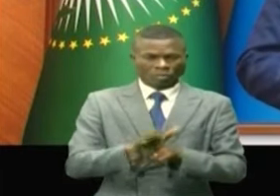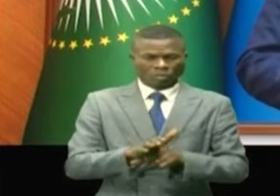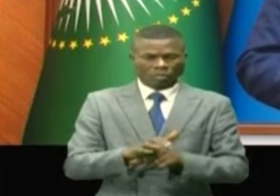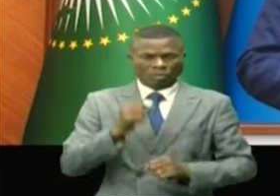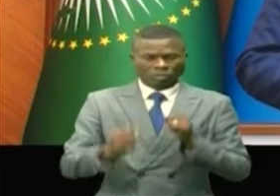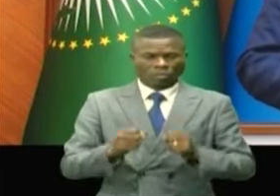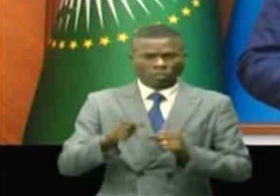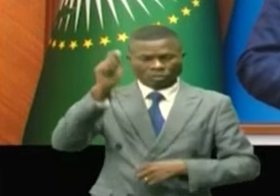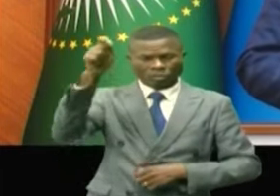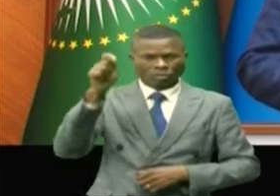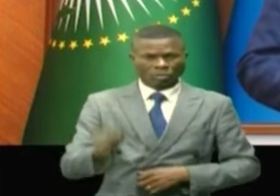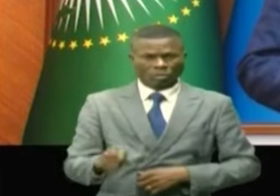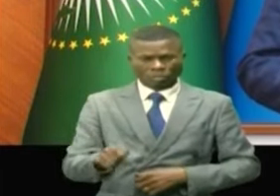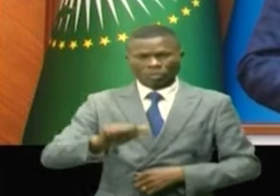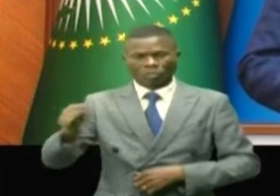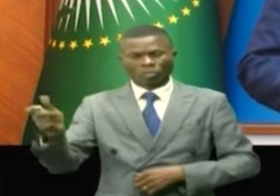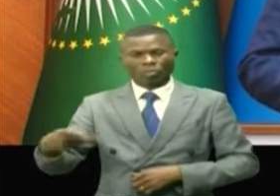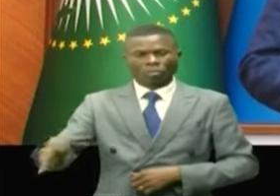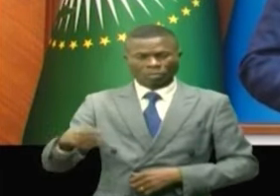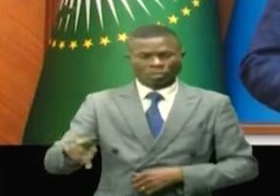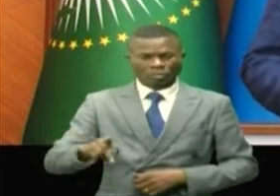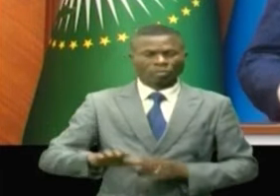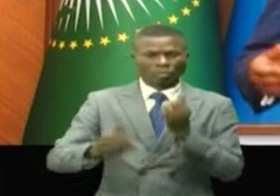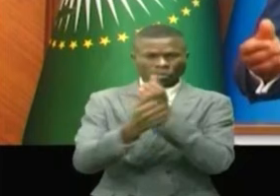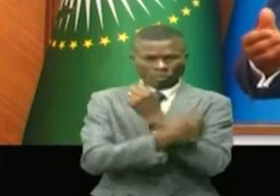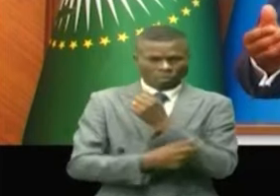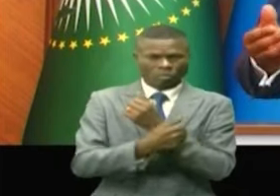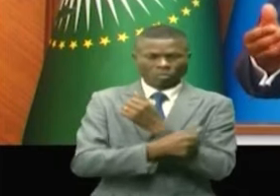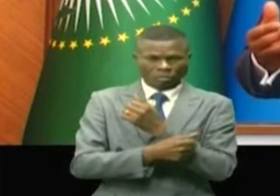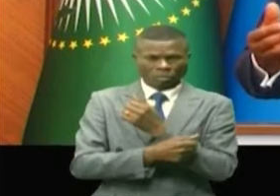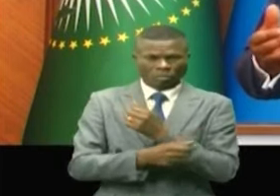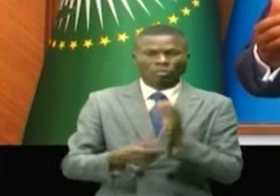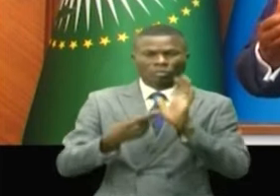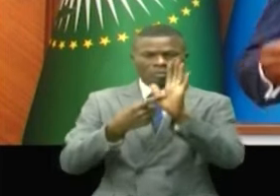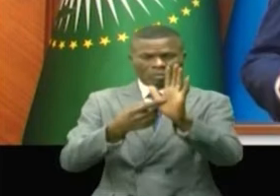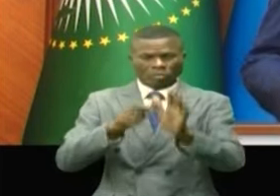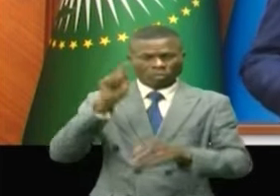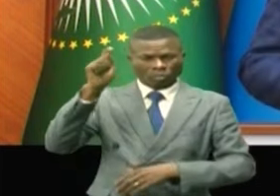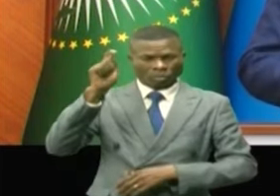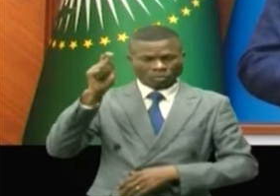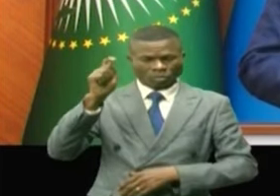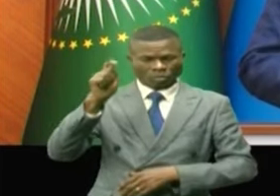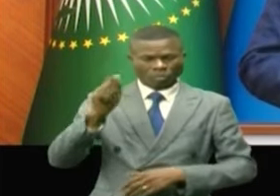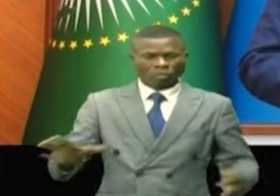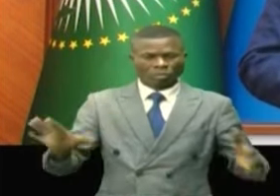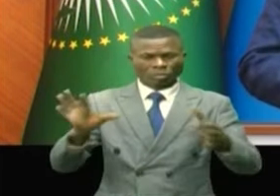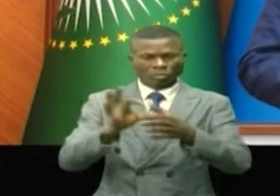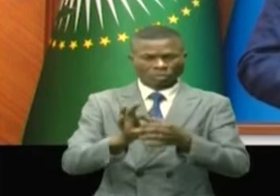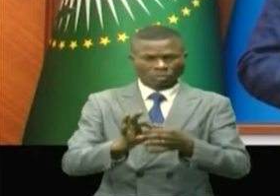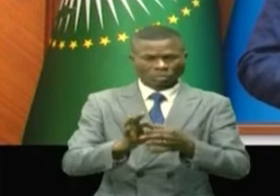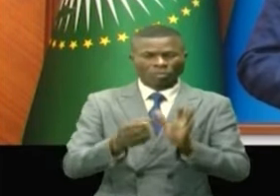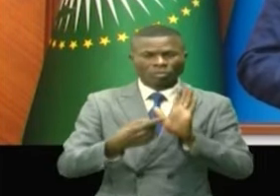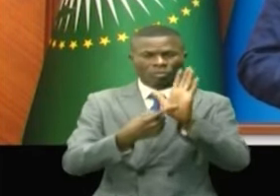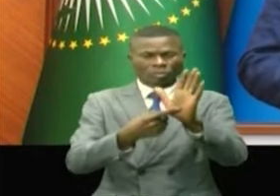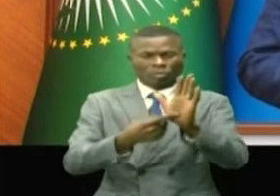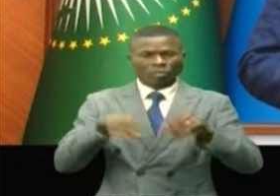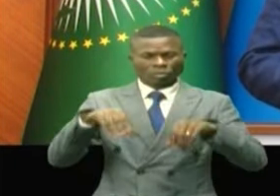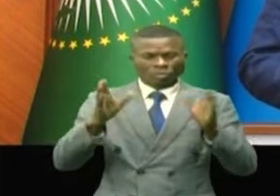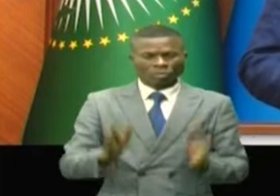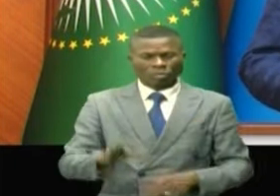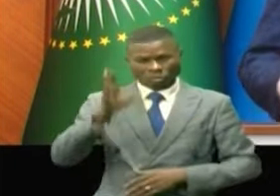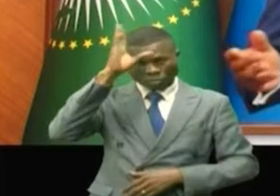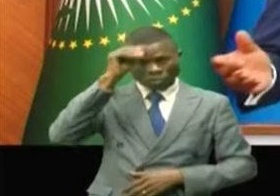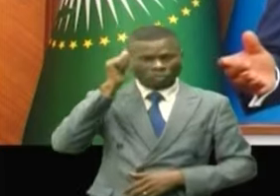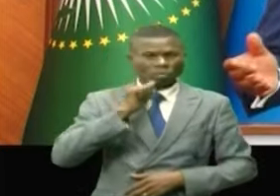des forces vives d'autres provinces de la République ce qui témoigne de l'élan de la solidarité affichée par les congolaises et